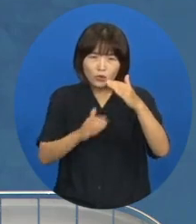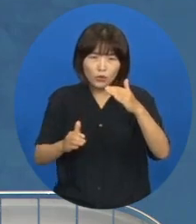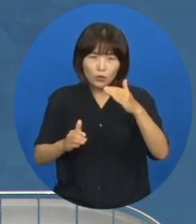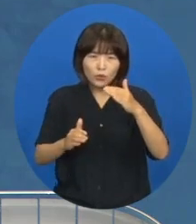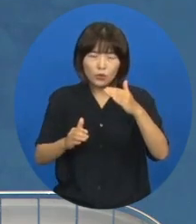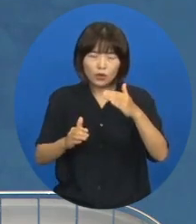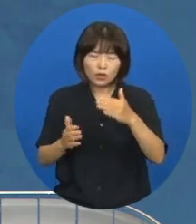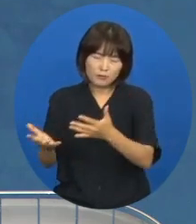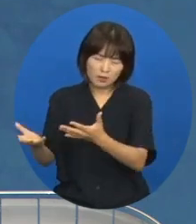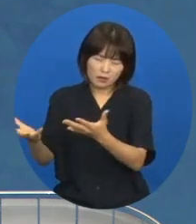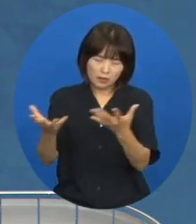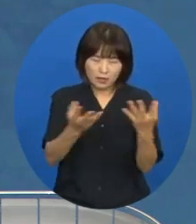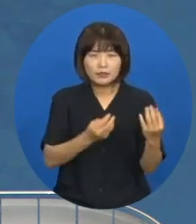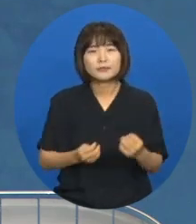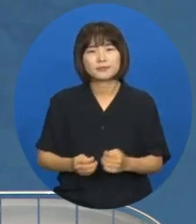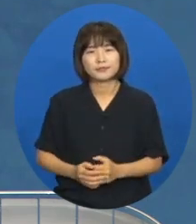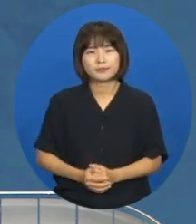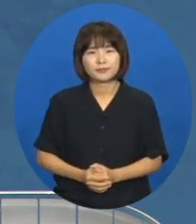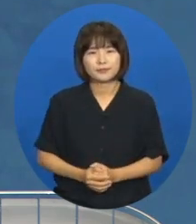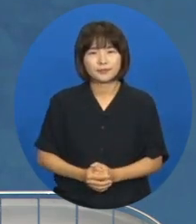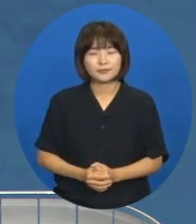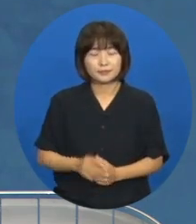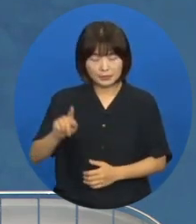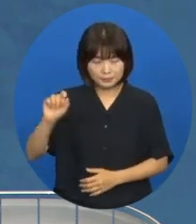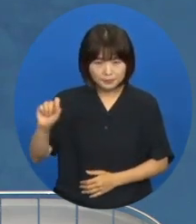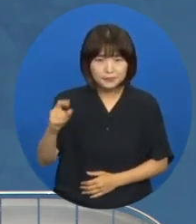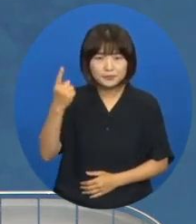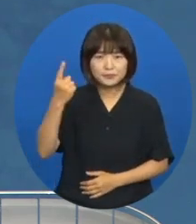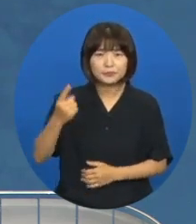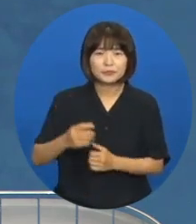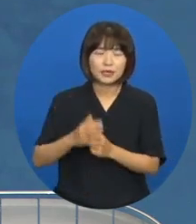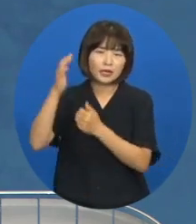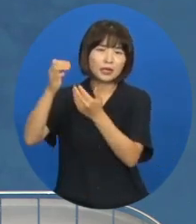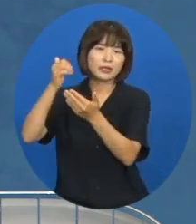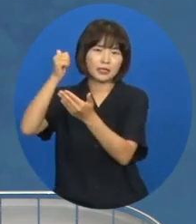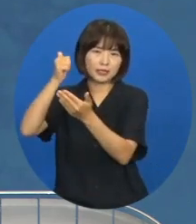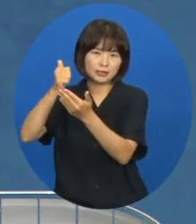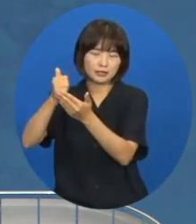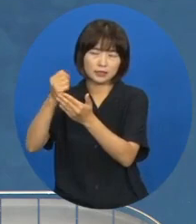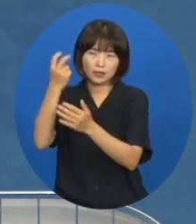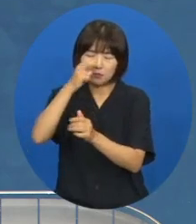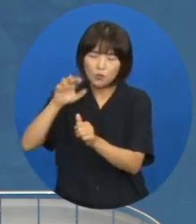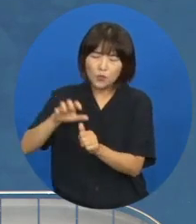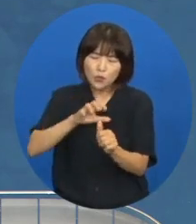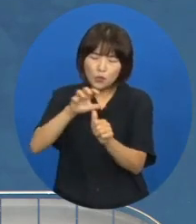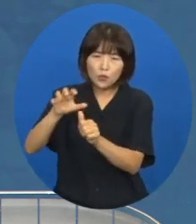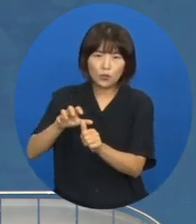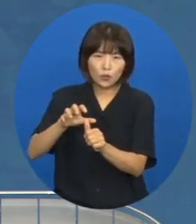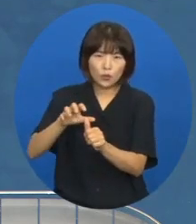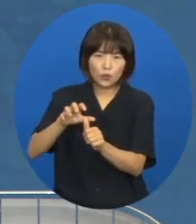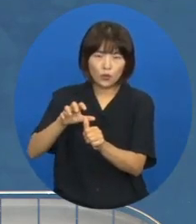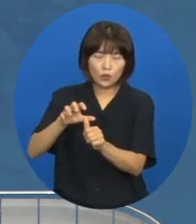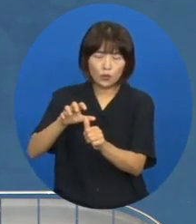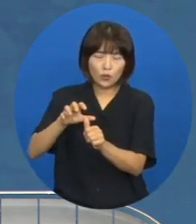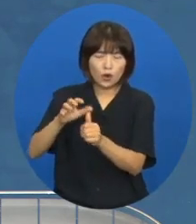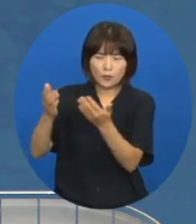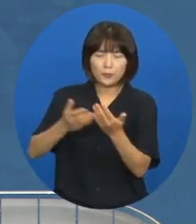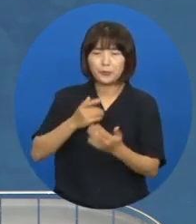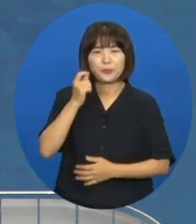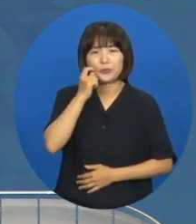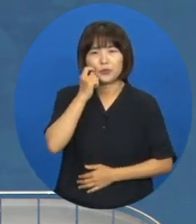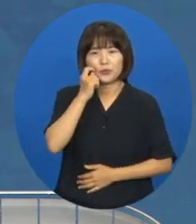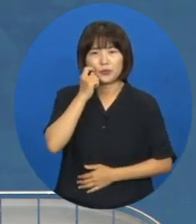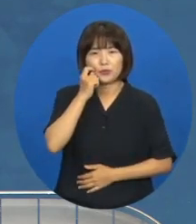여전히 너무너무 많습니다. 그로 인해서 하나님의 보호하심에서 벗어나 버리는 거예요.